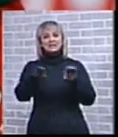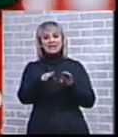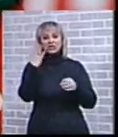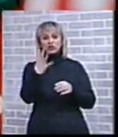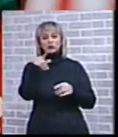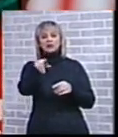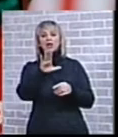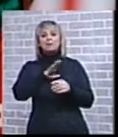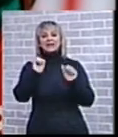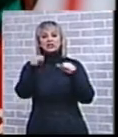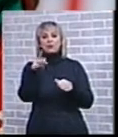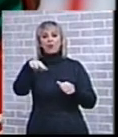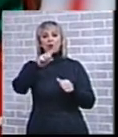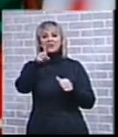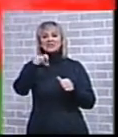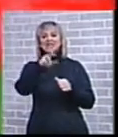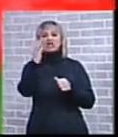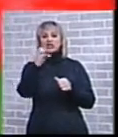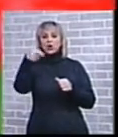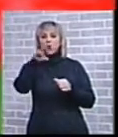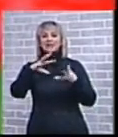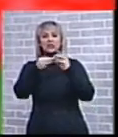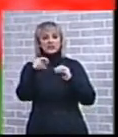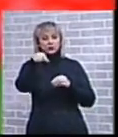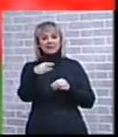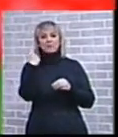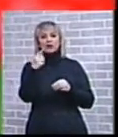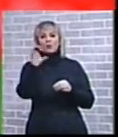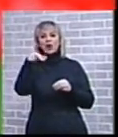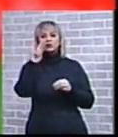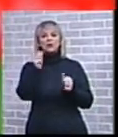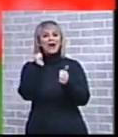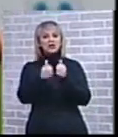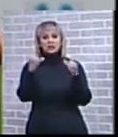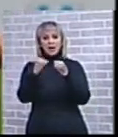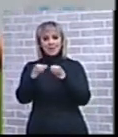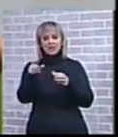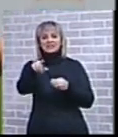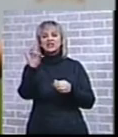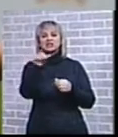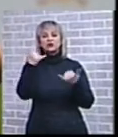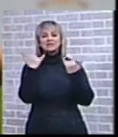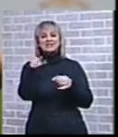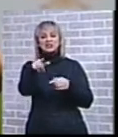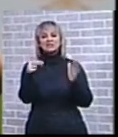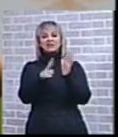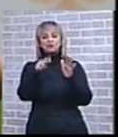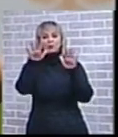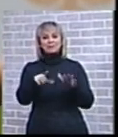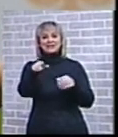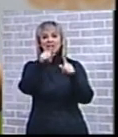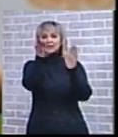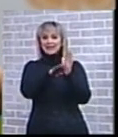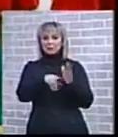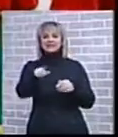4. Были шансы у Полоза и Ерохина, но результат по одному очку каждой команде. И Ростов сейчас на 8-м месте в